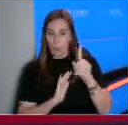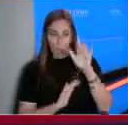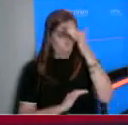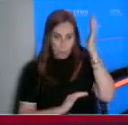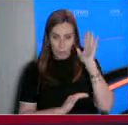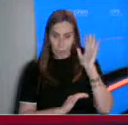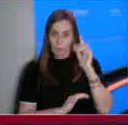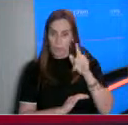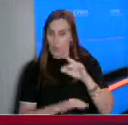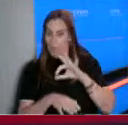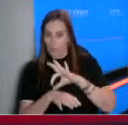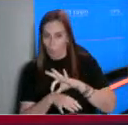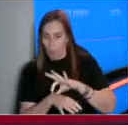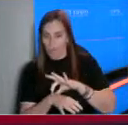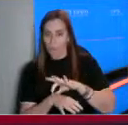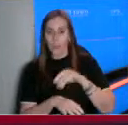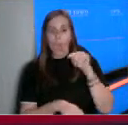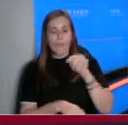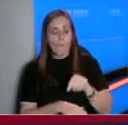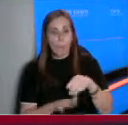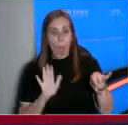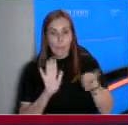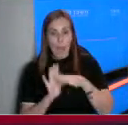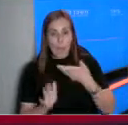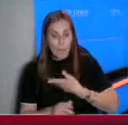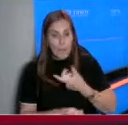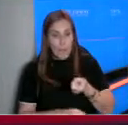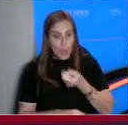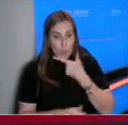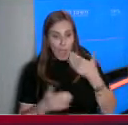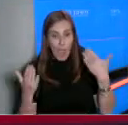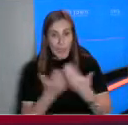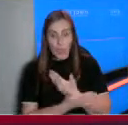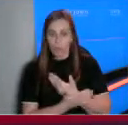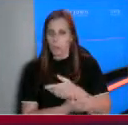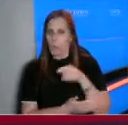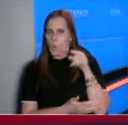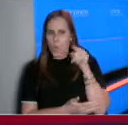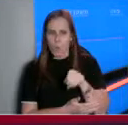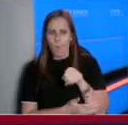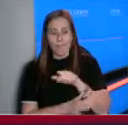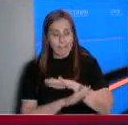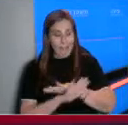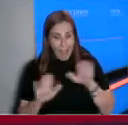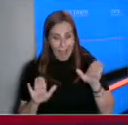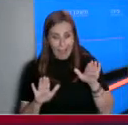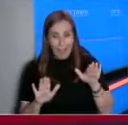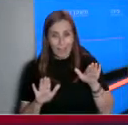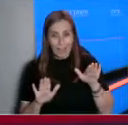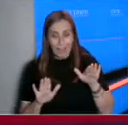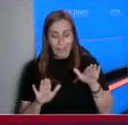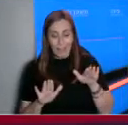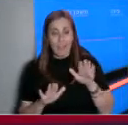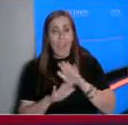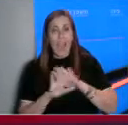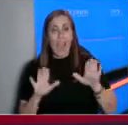מופרכים, הם רפואיים. ופה התנאי לקבל את התרופות החדשות, הוא רק, באופן